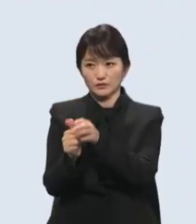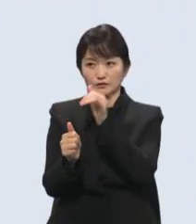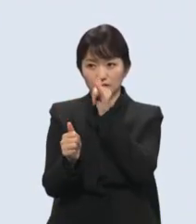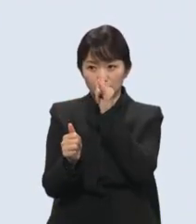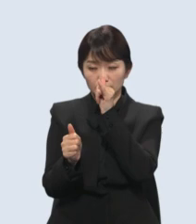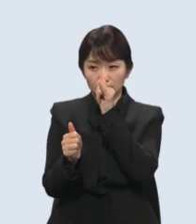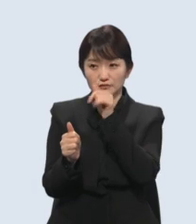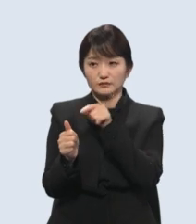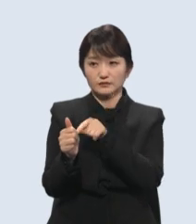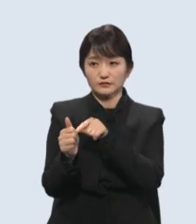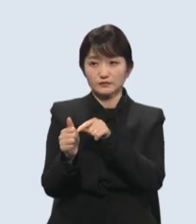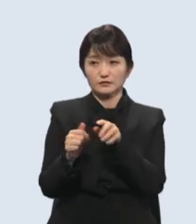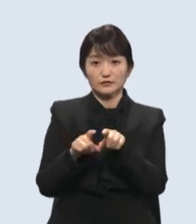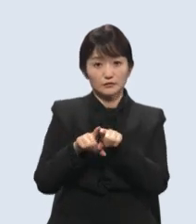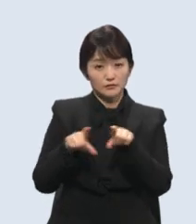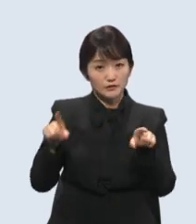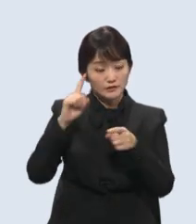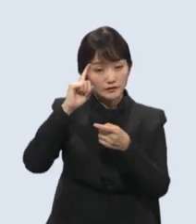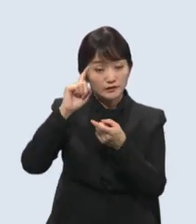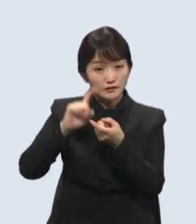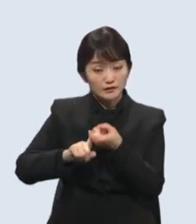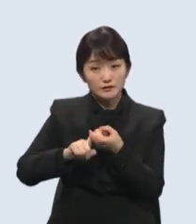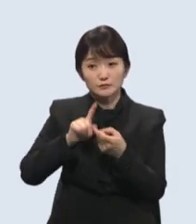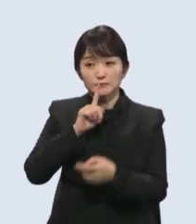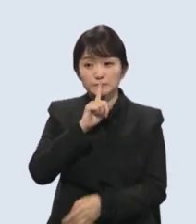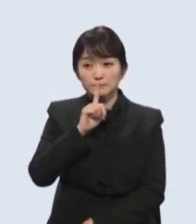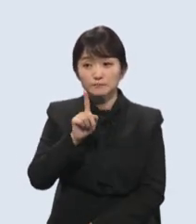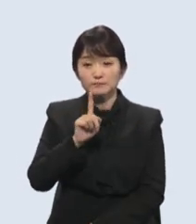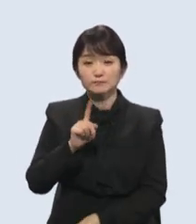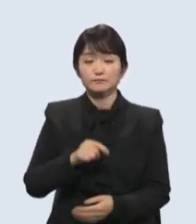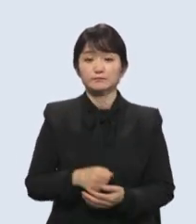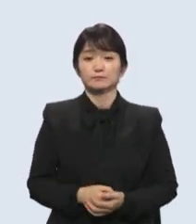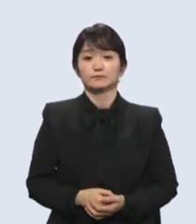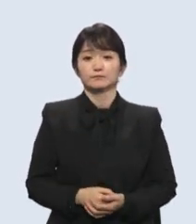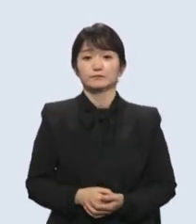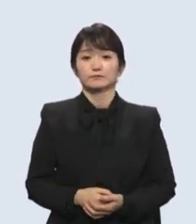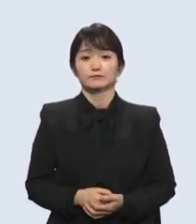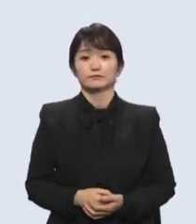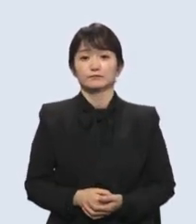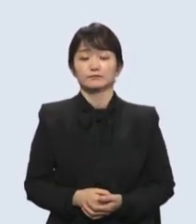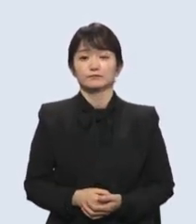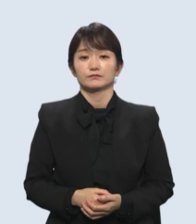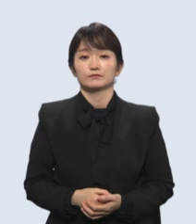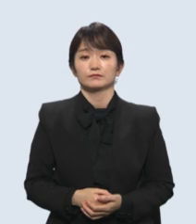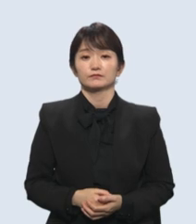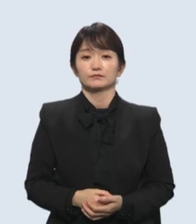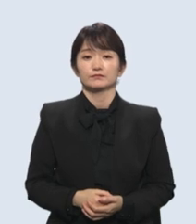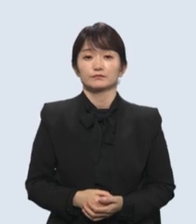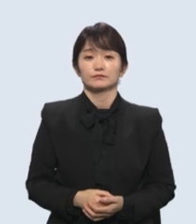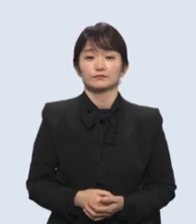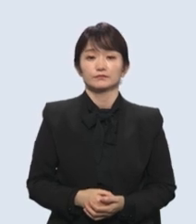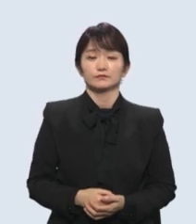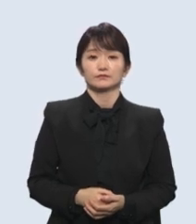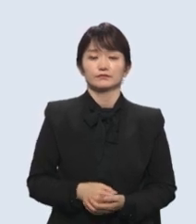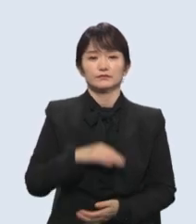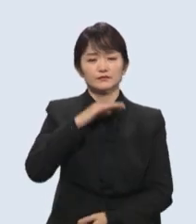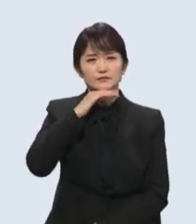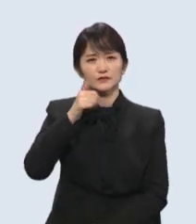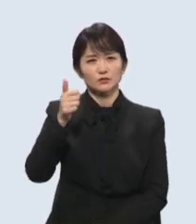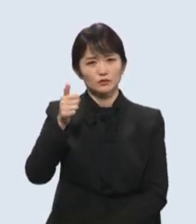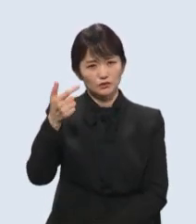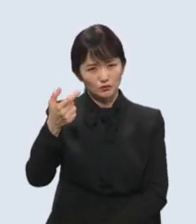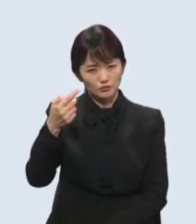그분은 이제 평소에 이제 관심 가지는 이슈라 그가 주장이 우리가 대체적으로 보통 생각하는 소위 말하는 이제 뭐 586 정치인의 코드하우스